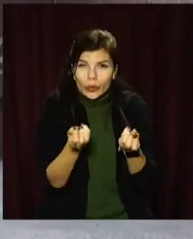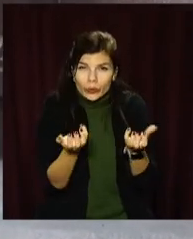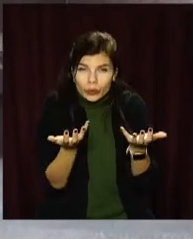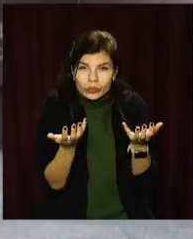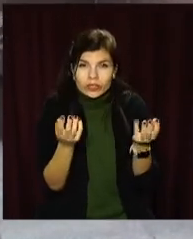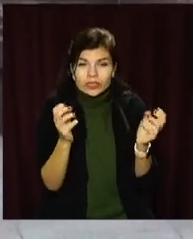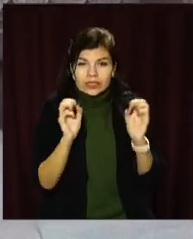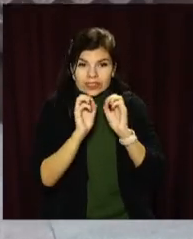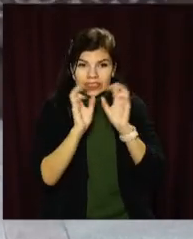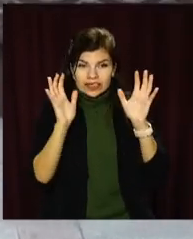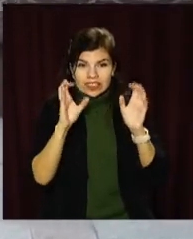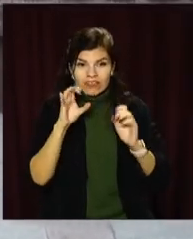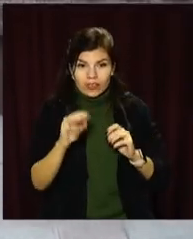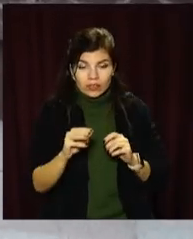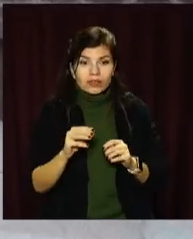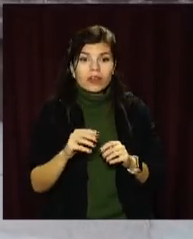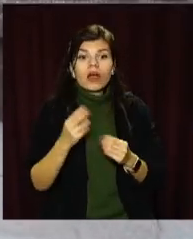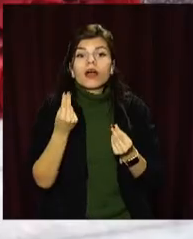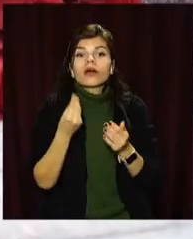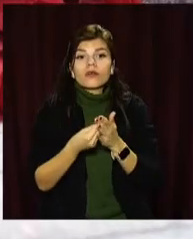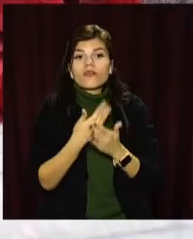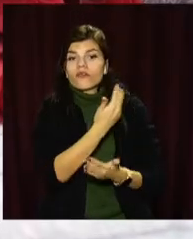її коштом меценатів.